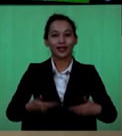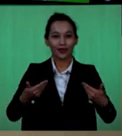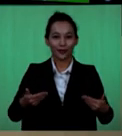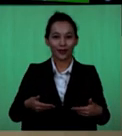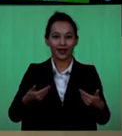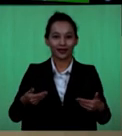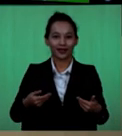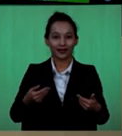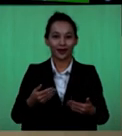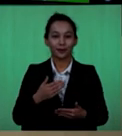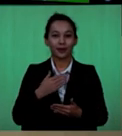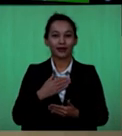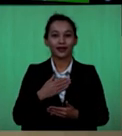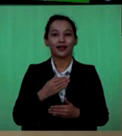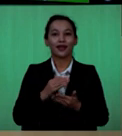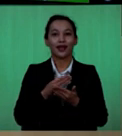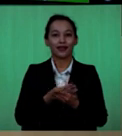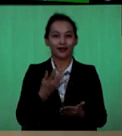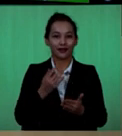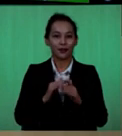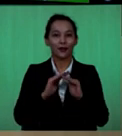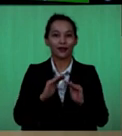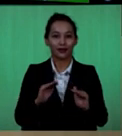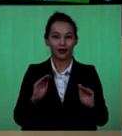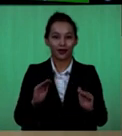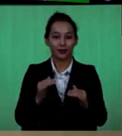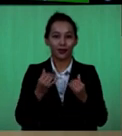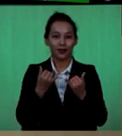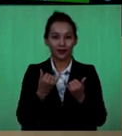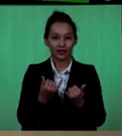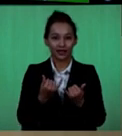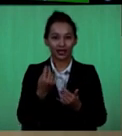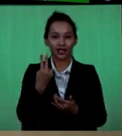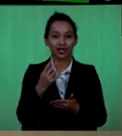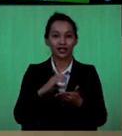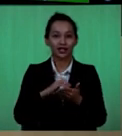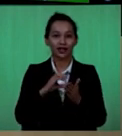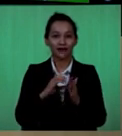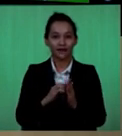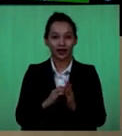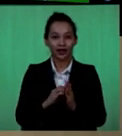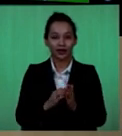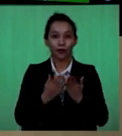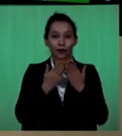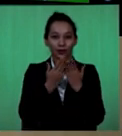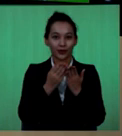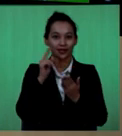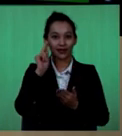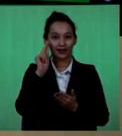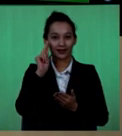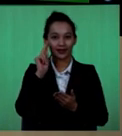Assalomu alaykum, mening aziz o'quvchilarim. Hozir darsimiz 2-sinflarda o'qish darsi.